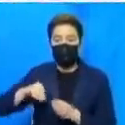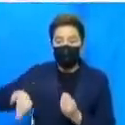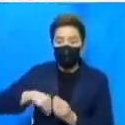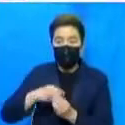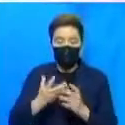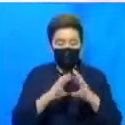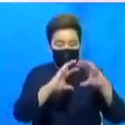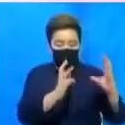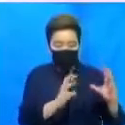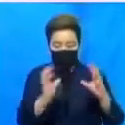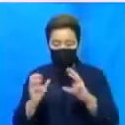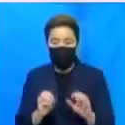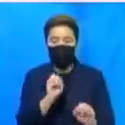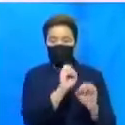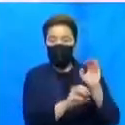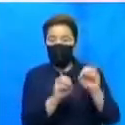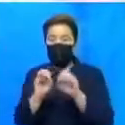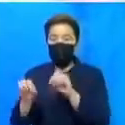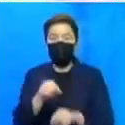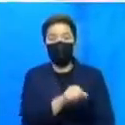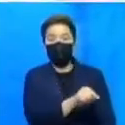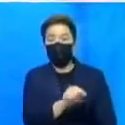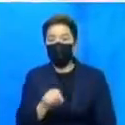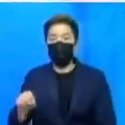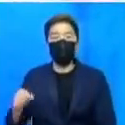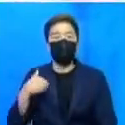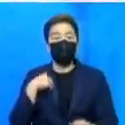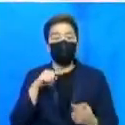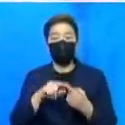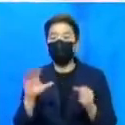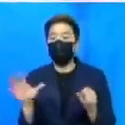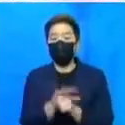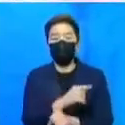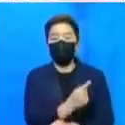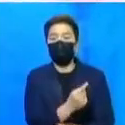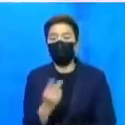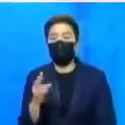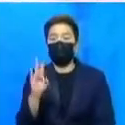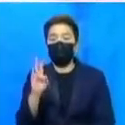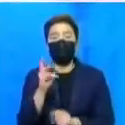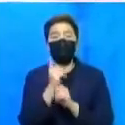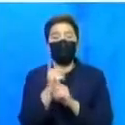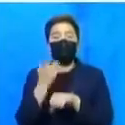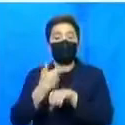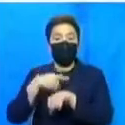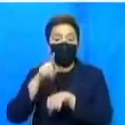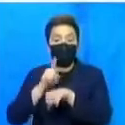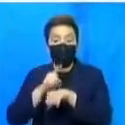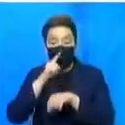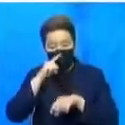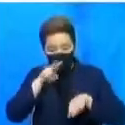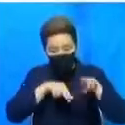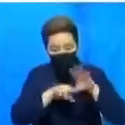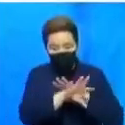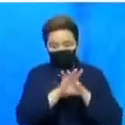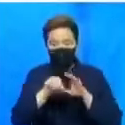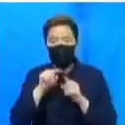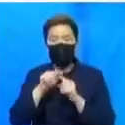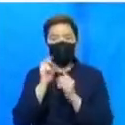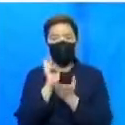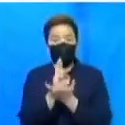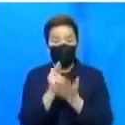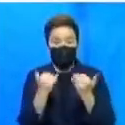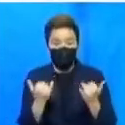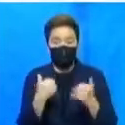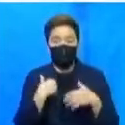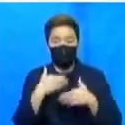ปบรรจุลูกบอลที่เครื่องออกรางวัลไฟฟ้าอัตโนมัติให้ครบ7หลักตามที่ประธานกรรมการได้สุ่มเลือกมาใช้ออกรางวัลจำนวน7ก